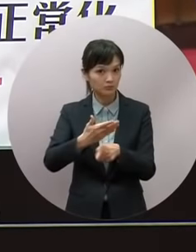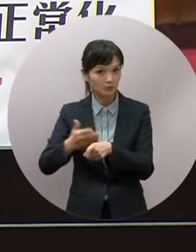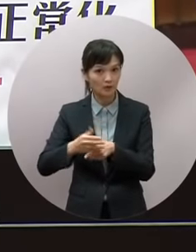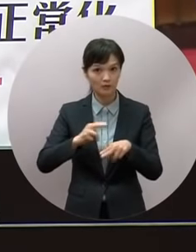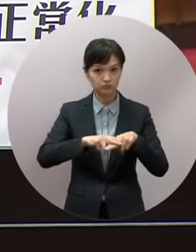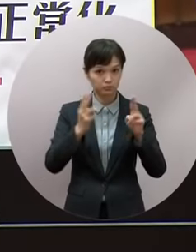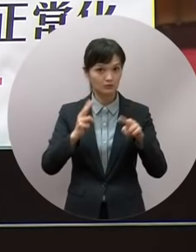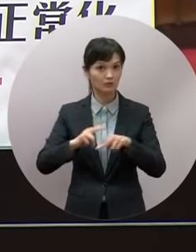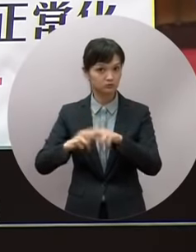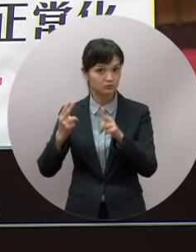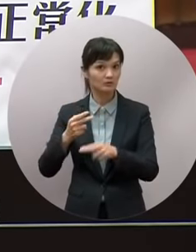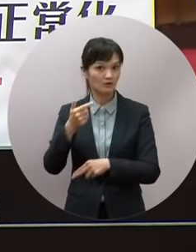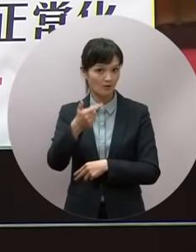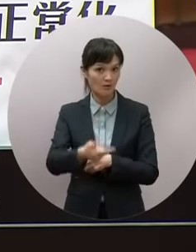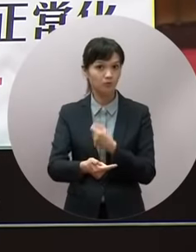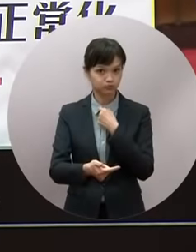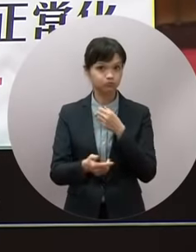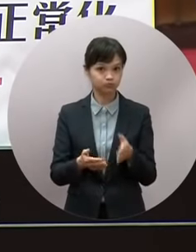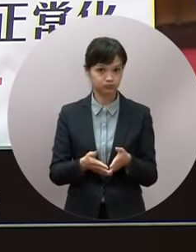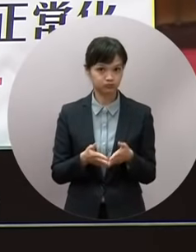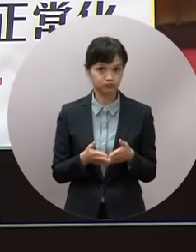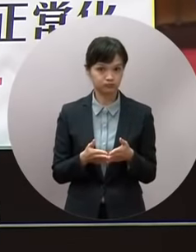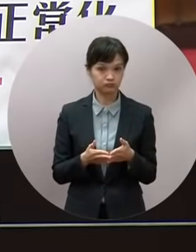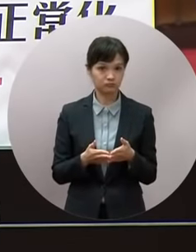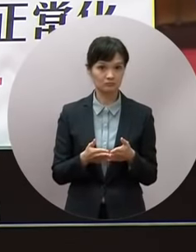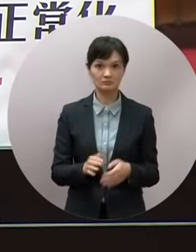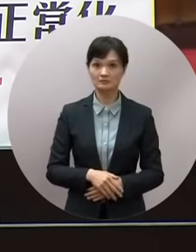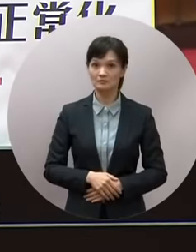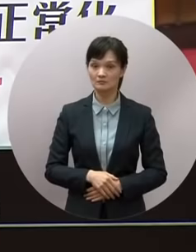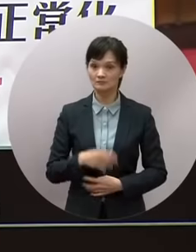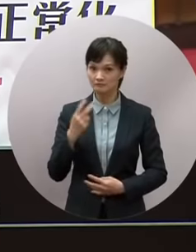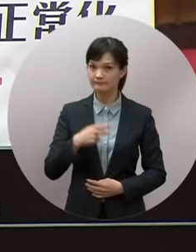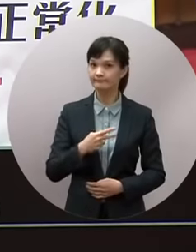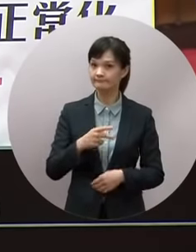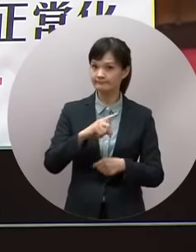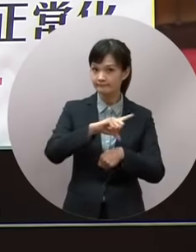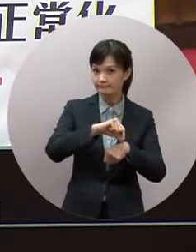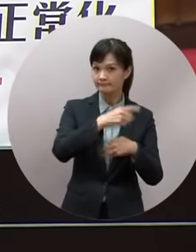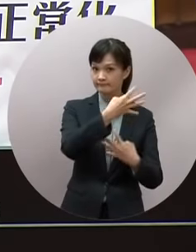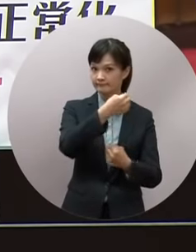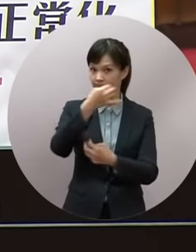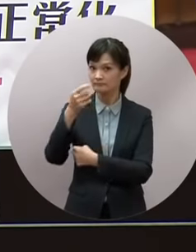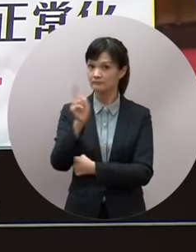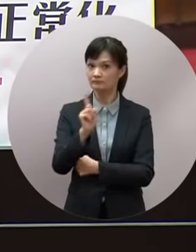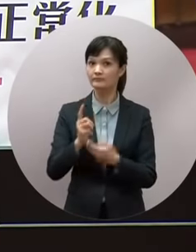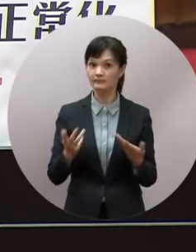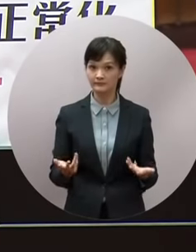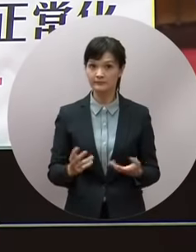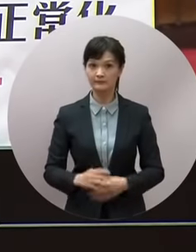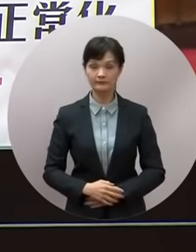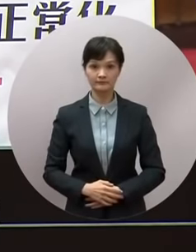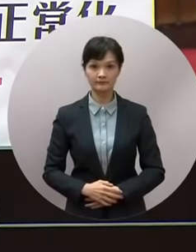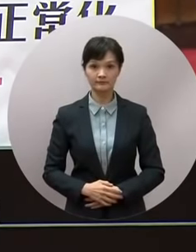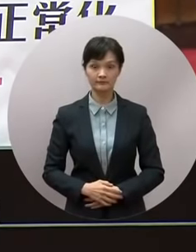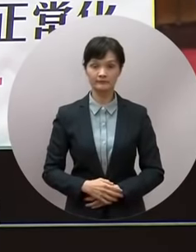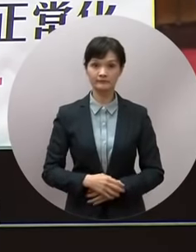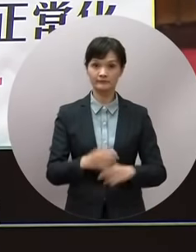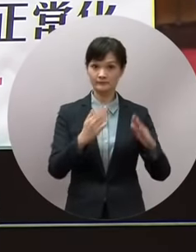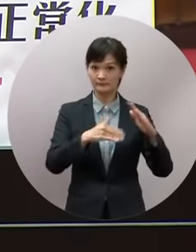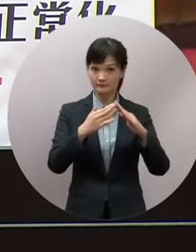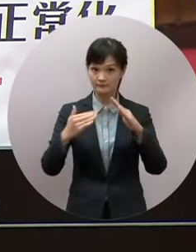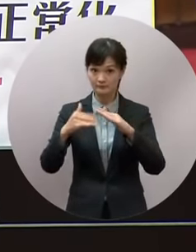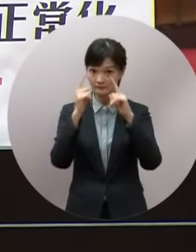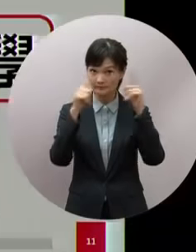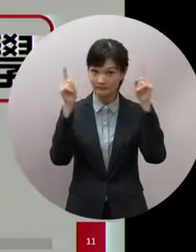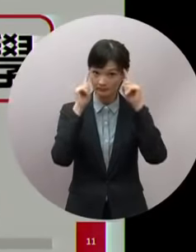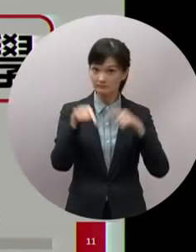们要严肃来考量应当启动，而时间点是什么呢？下一页，各大学准备好了